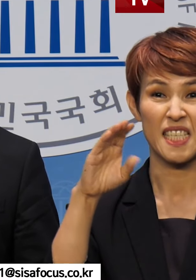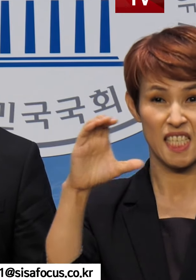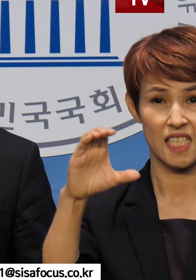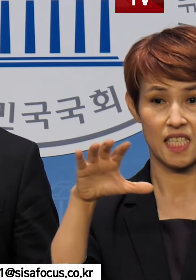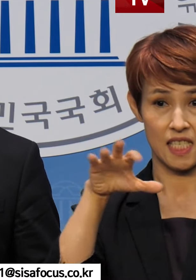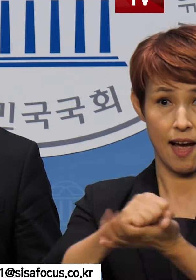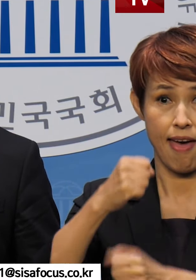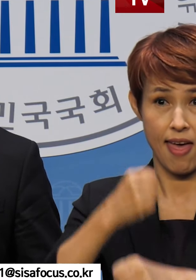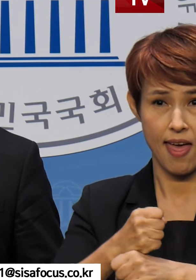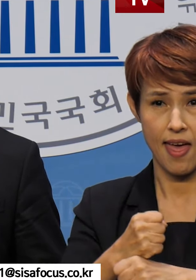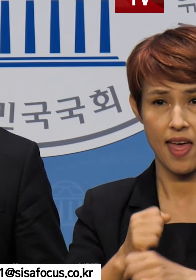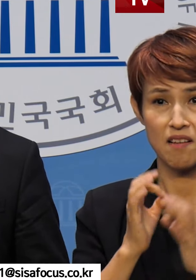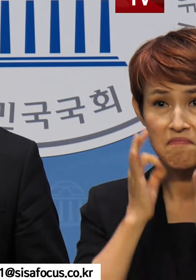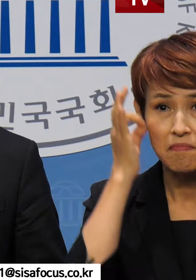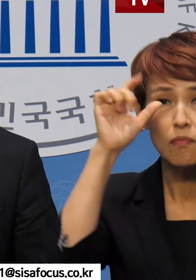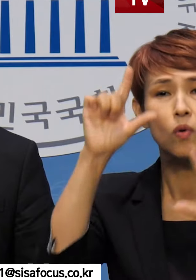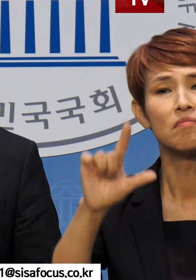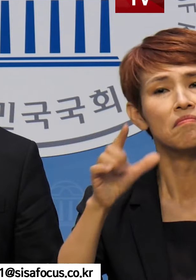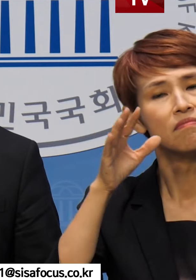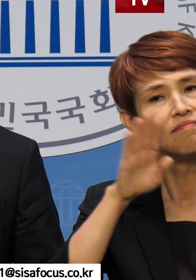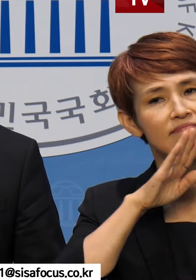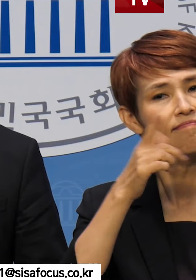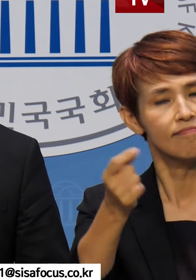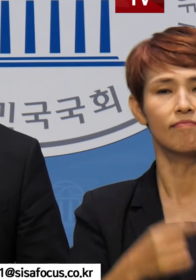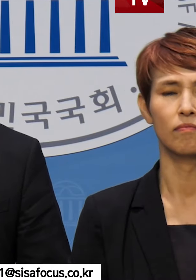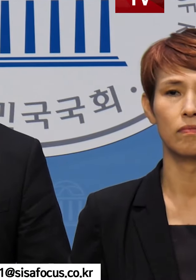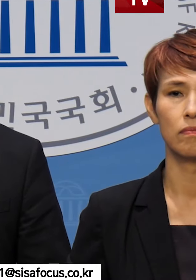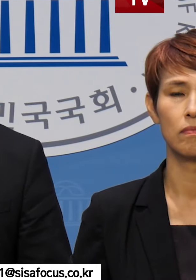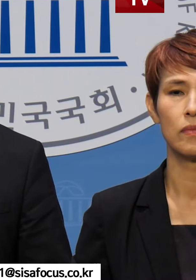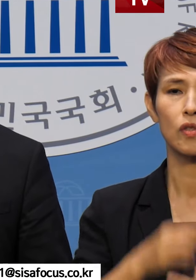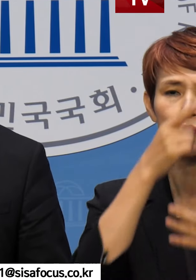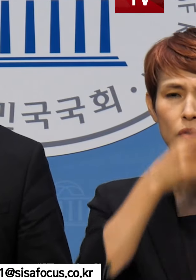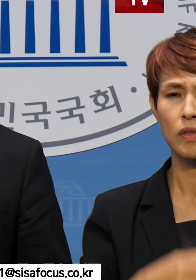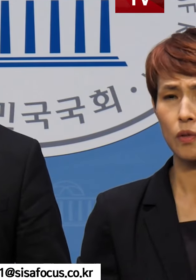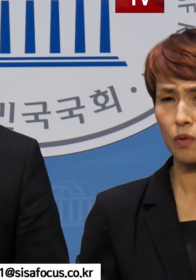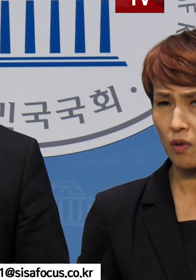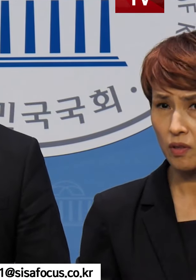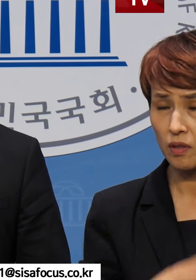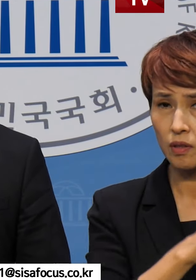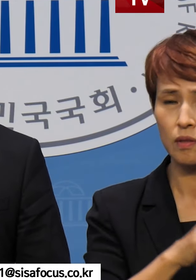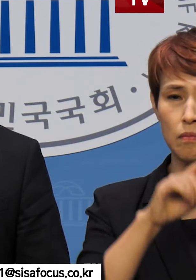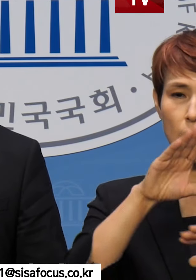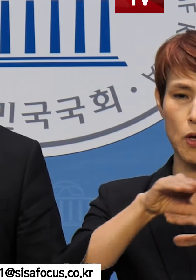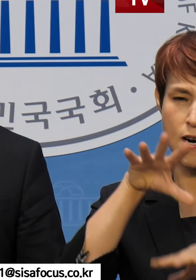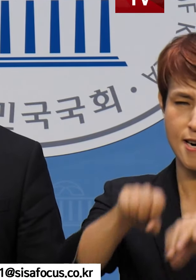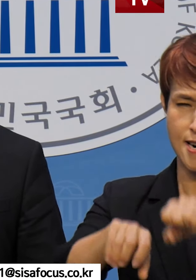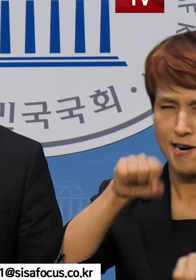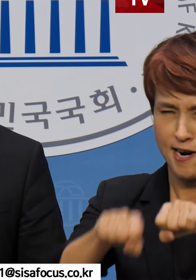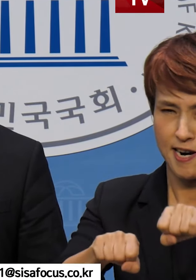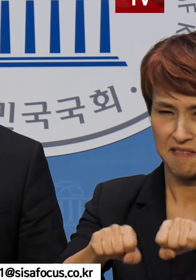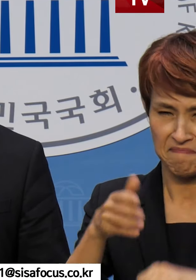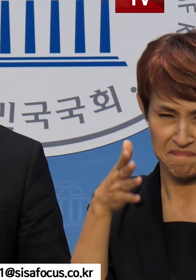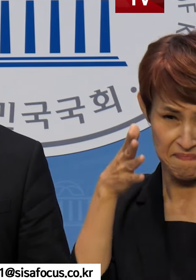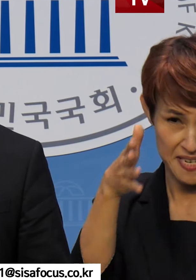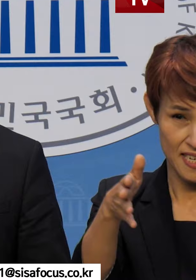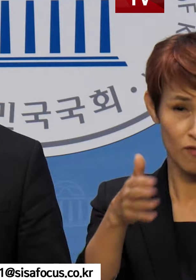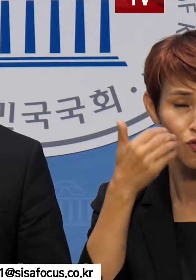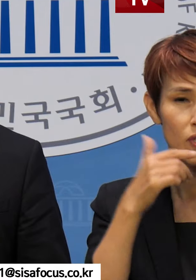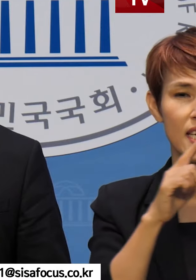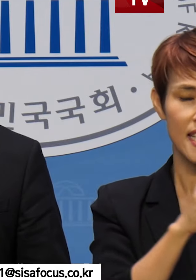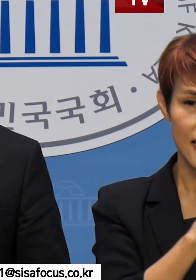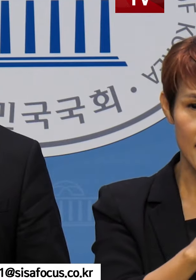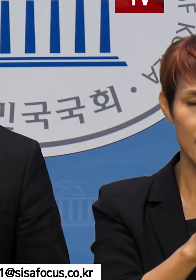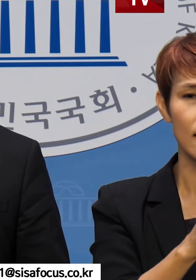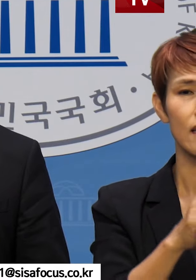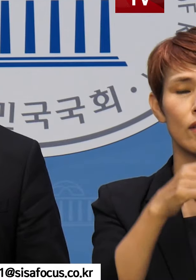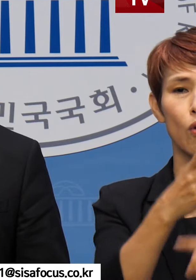수행하겠다는 의지의 표명으로 들립니다. 그간 윤석열 대통령은 방송 장악 기술자로 불리던 이동관,